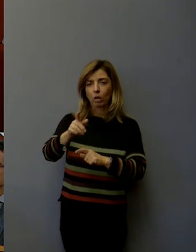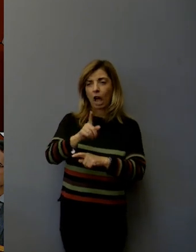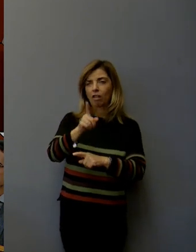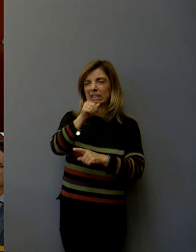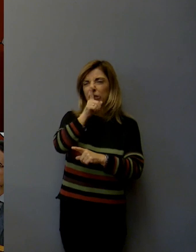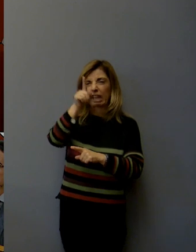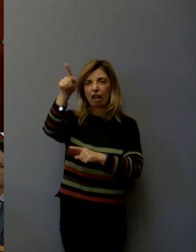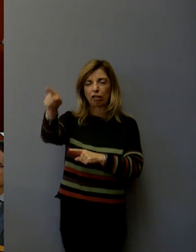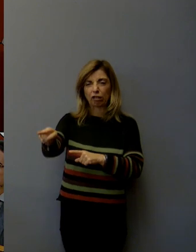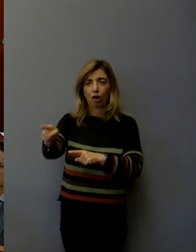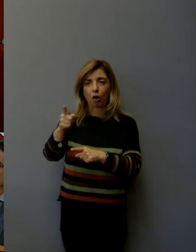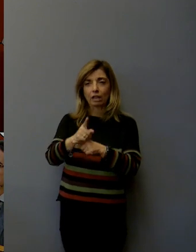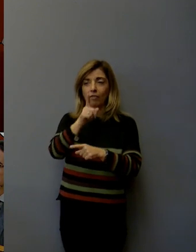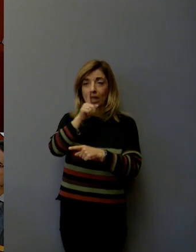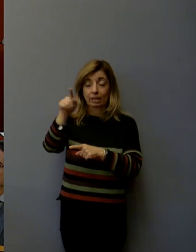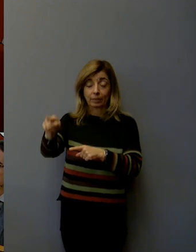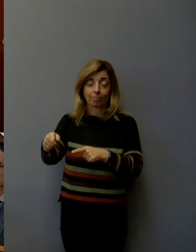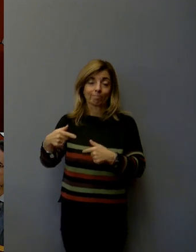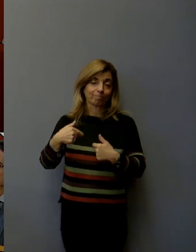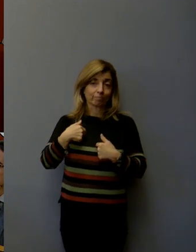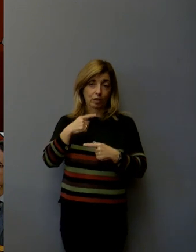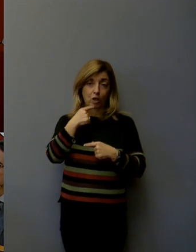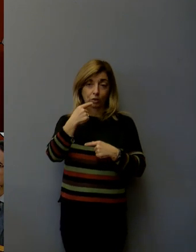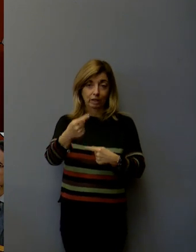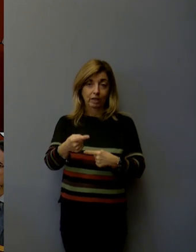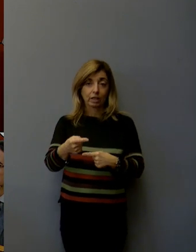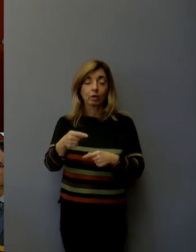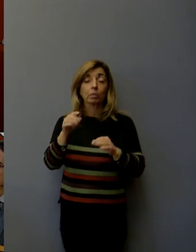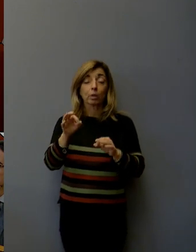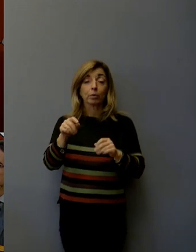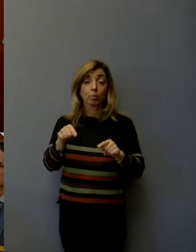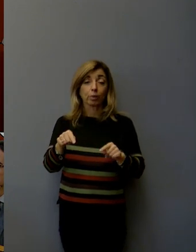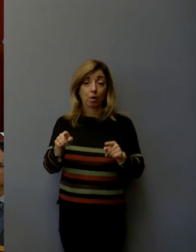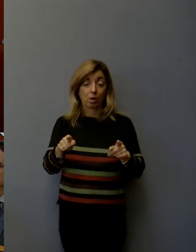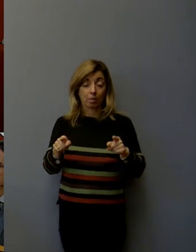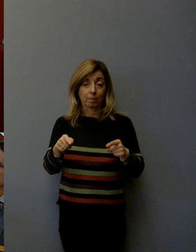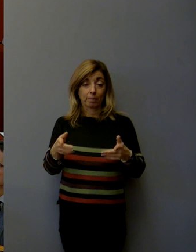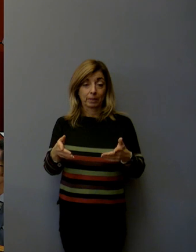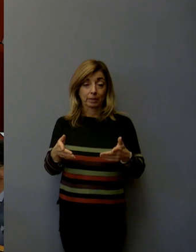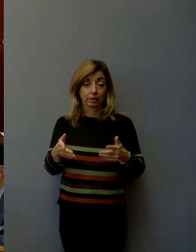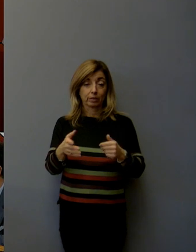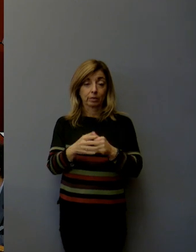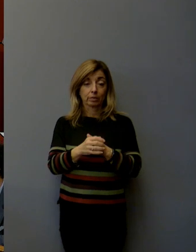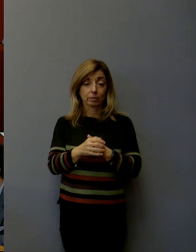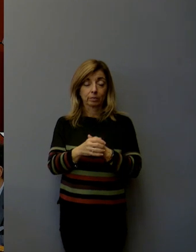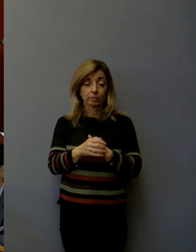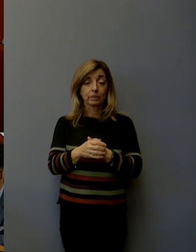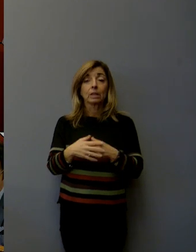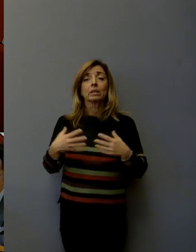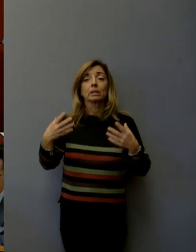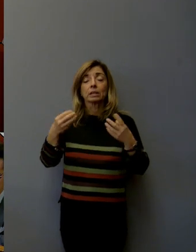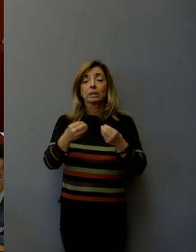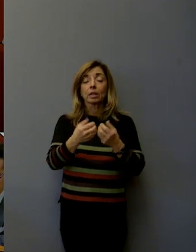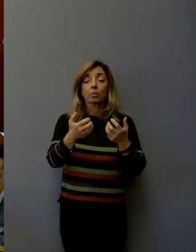No lo dico perché in questi giorni anche grazie a una sintesi raggiunta con i colleghi di maggioranza